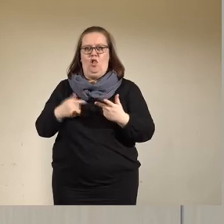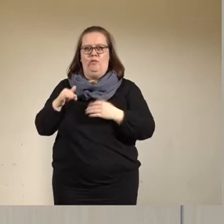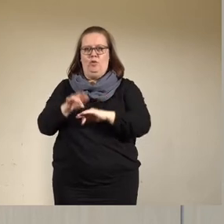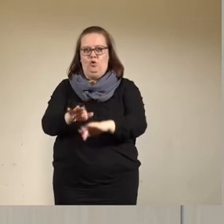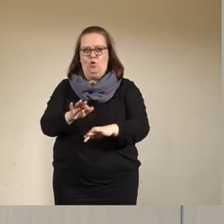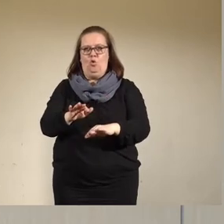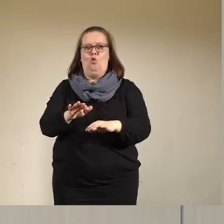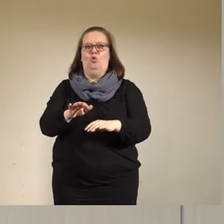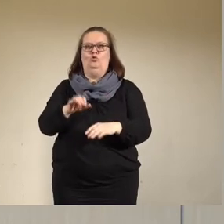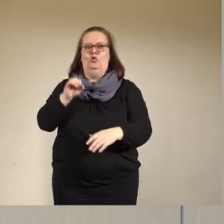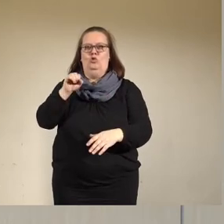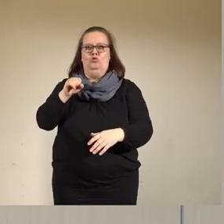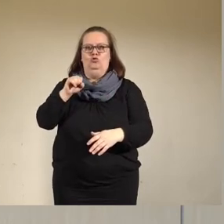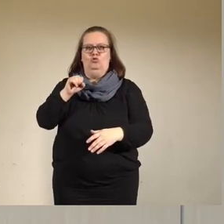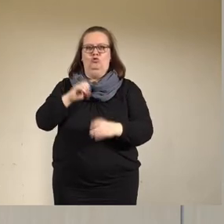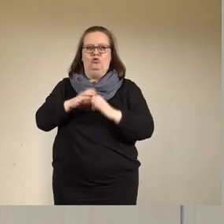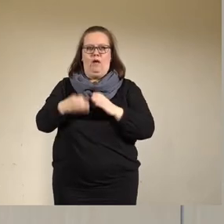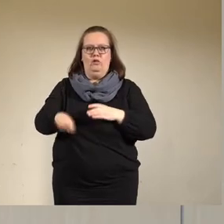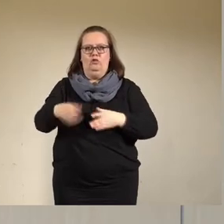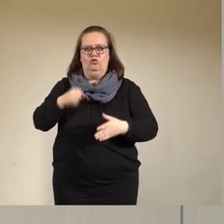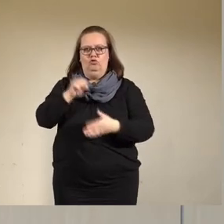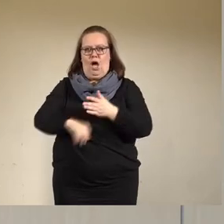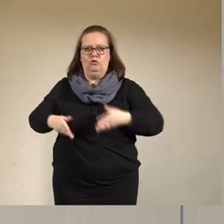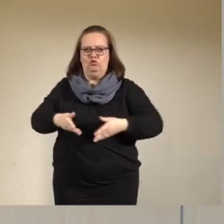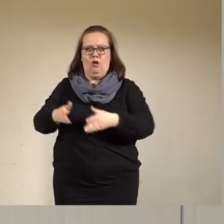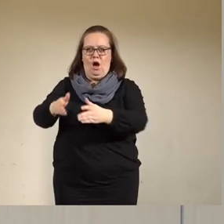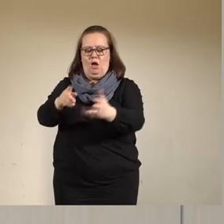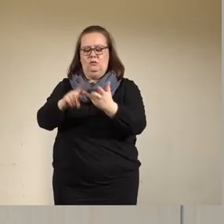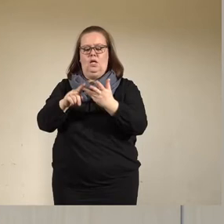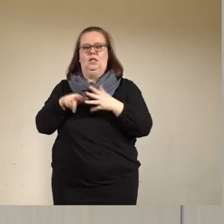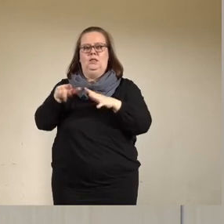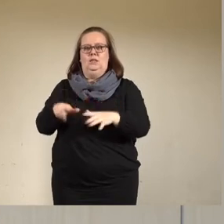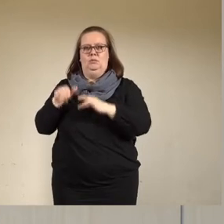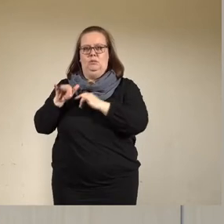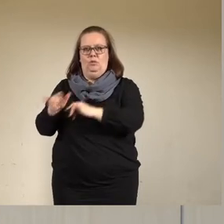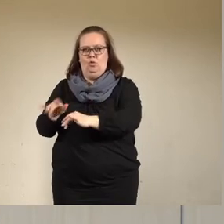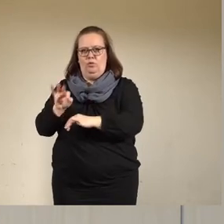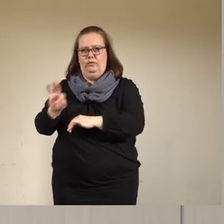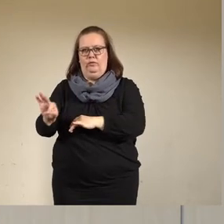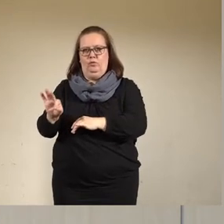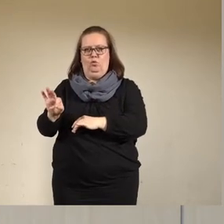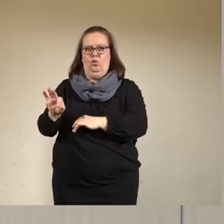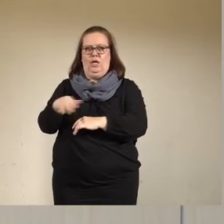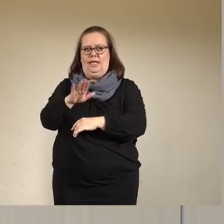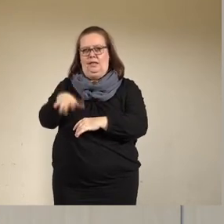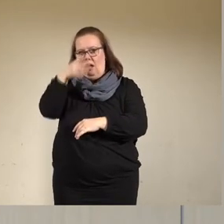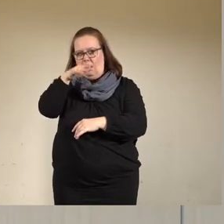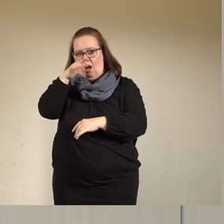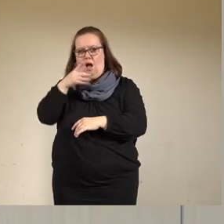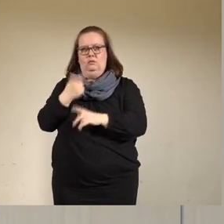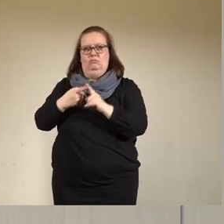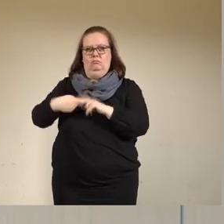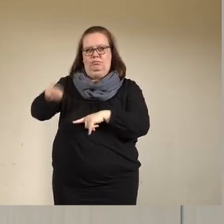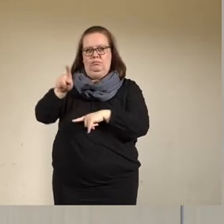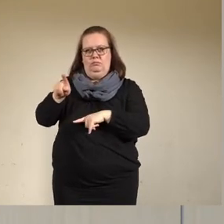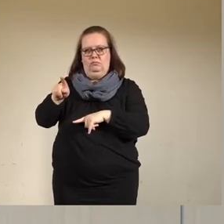die Staffelsteinstraße, so eine Straße, die den Bergmeer, Hochmeer andert. 17 Millionen lassen wir es uns kosten, dass die Kita-Gebühren nicht